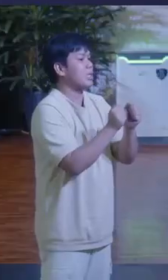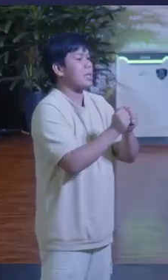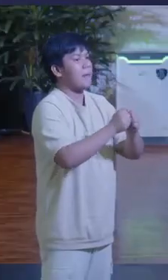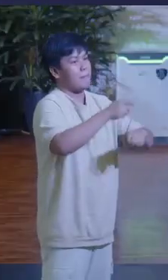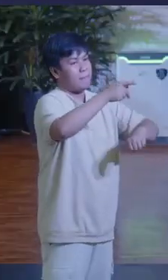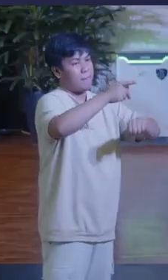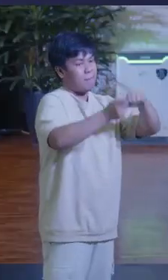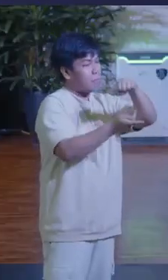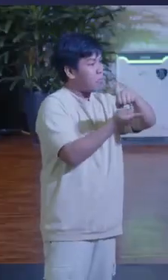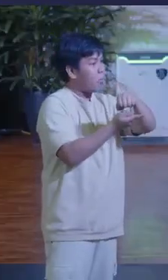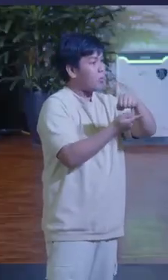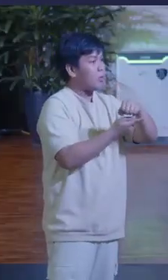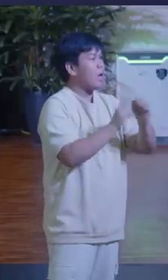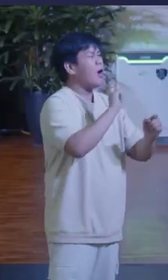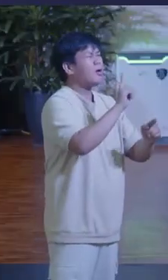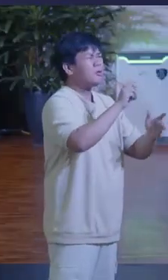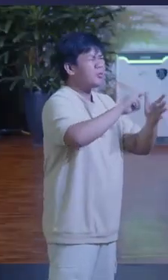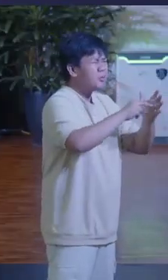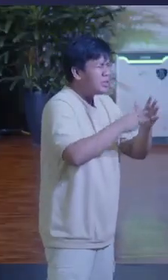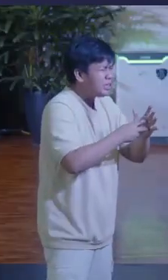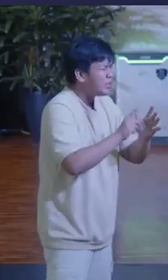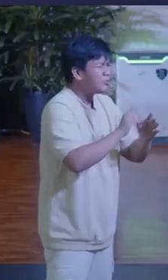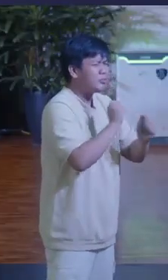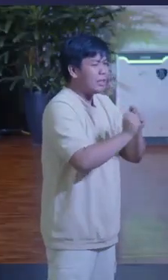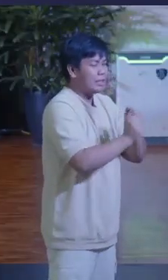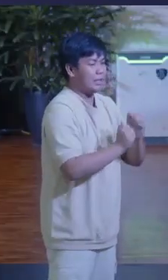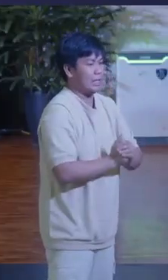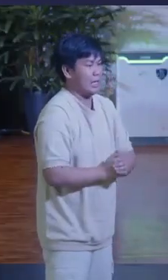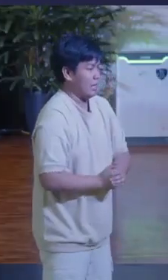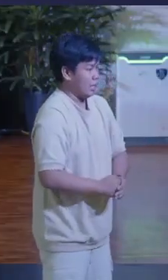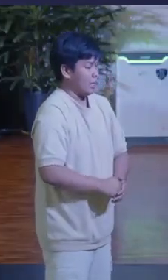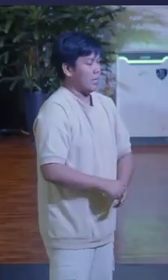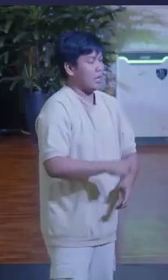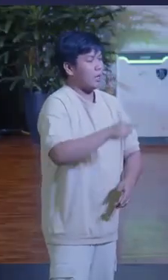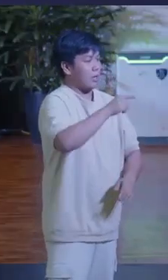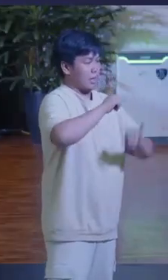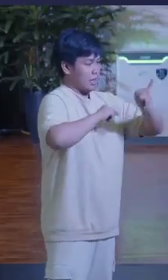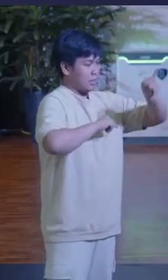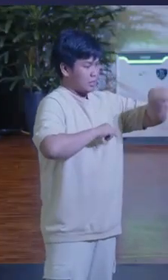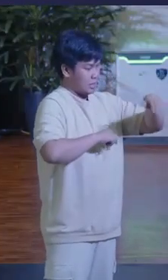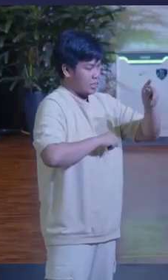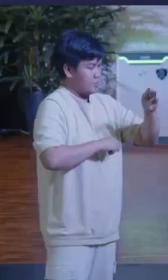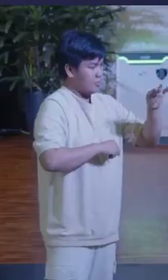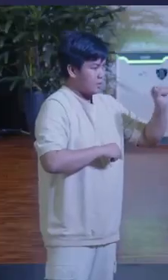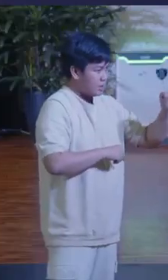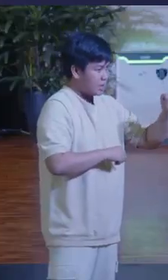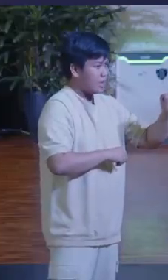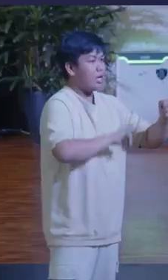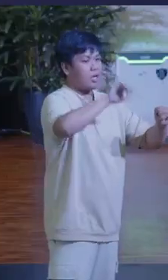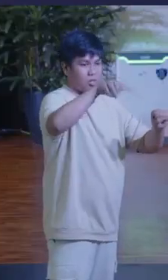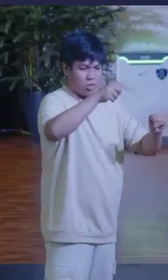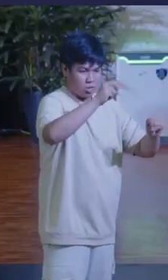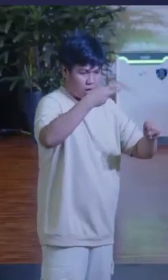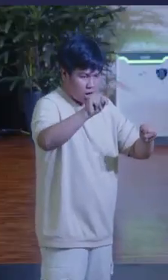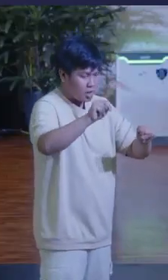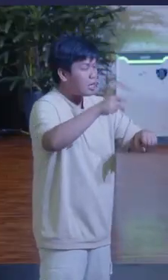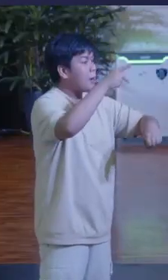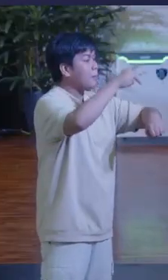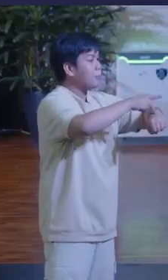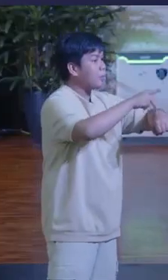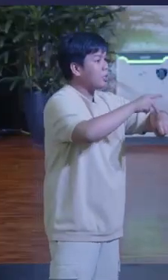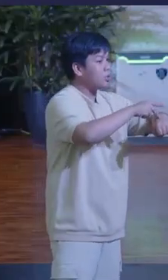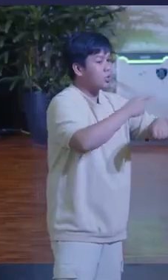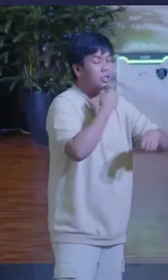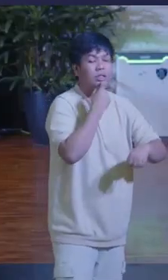nun, tinatanggap nila ang kanyang pagtawag bilang apostol na nagdadala ng